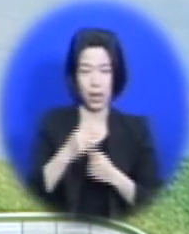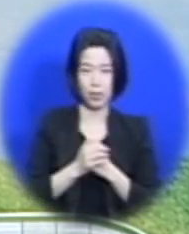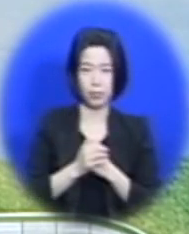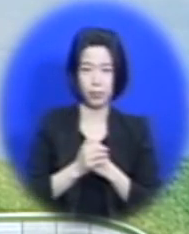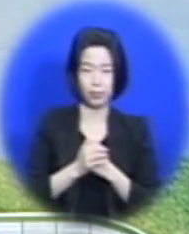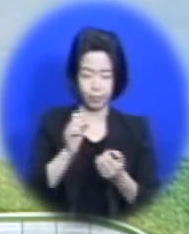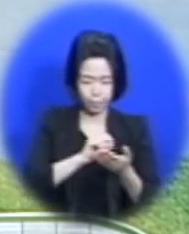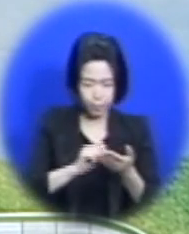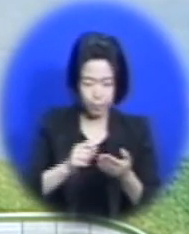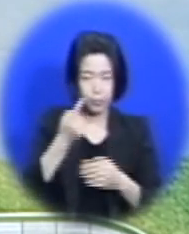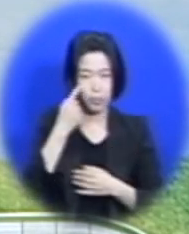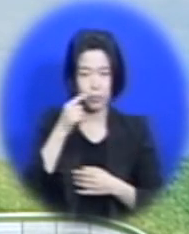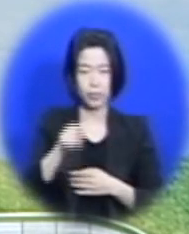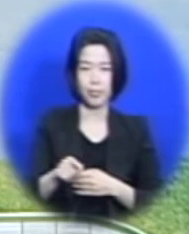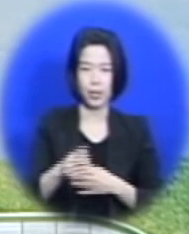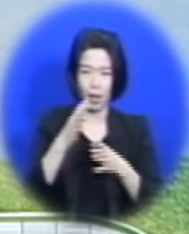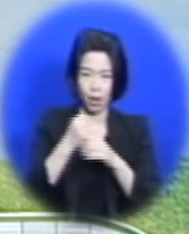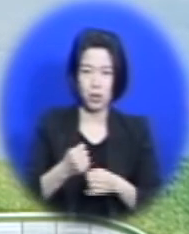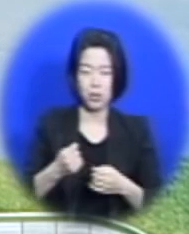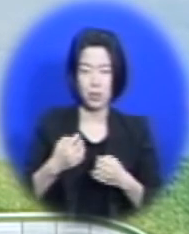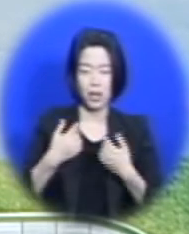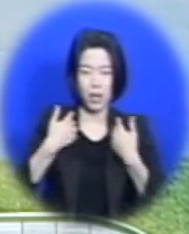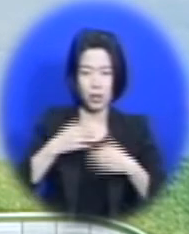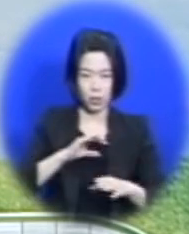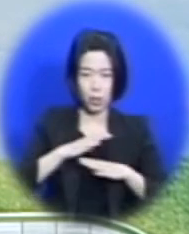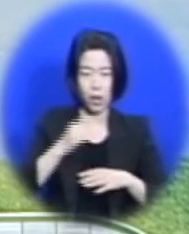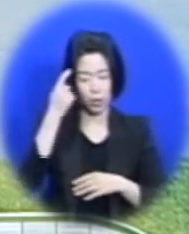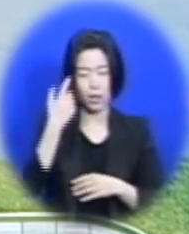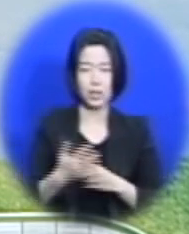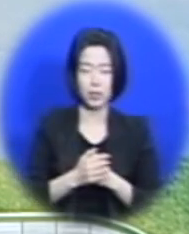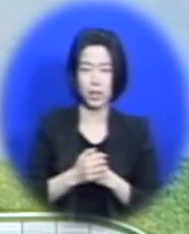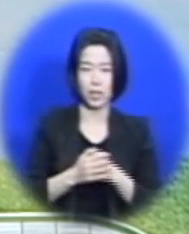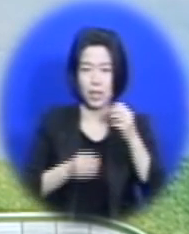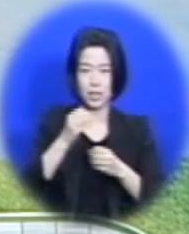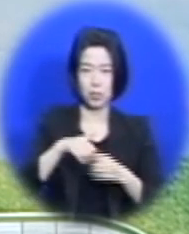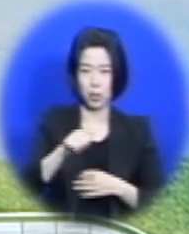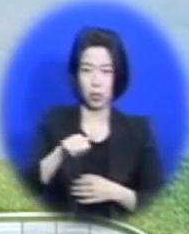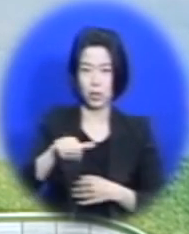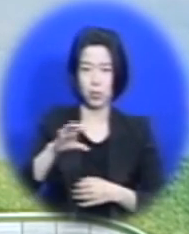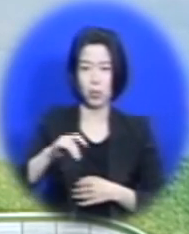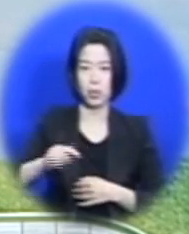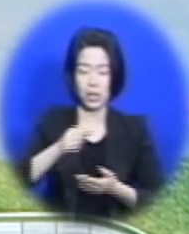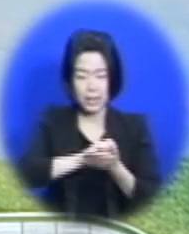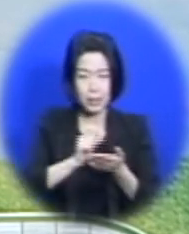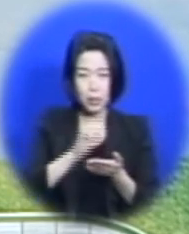거예요. 기록을 해보는 것이 얼마나 놀라운지 아십니까? 우리가 시편 55편을 기록했으니까 읽는 거